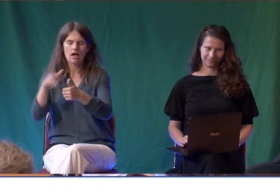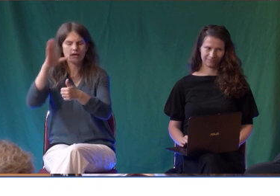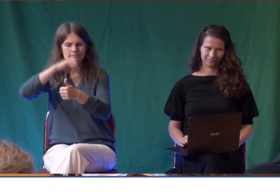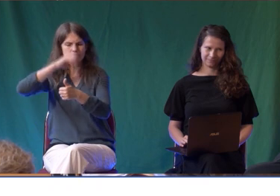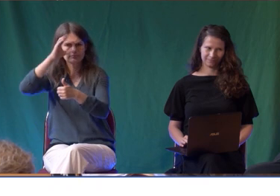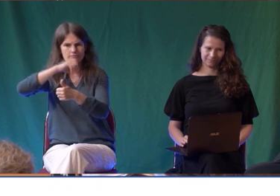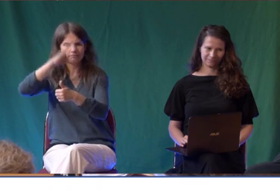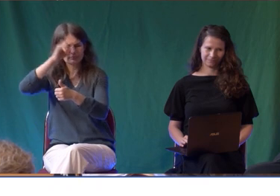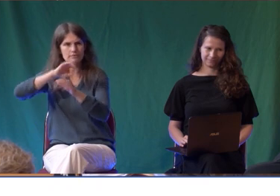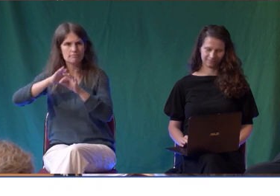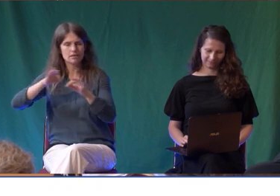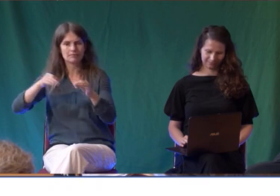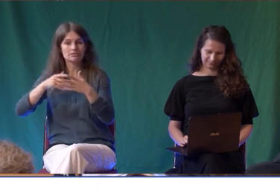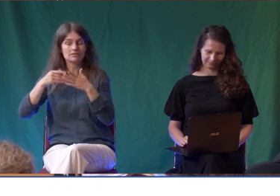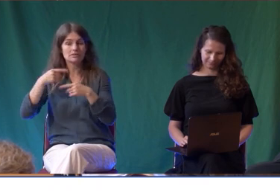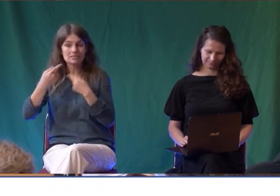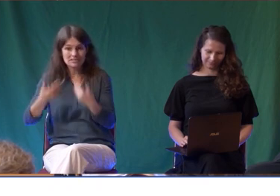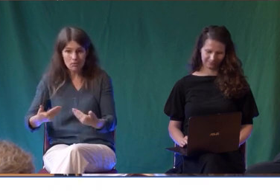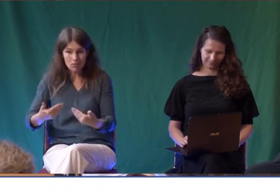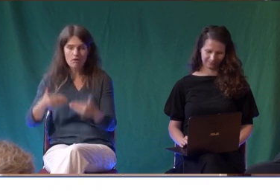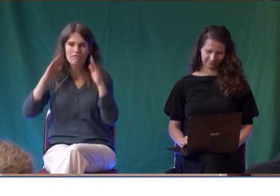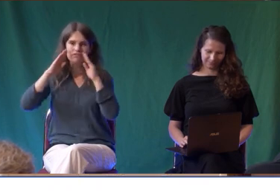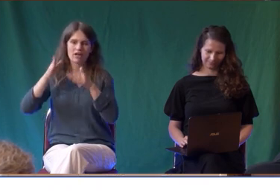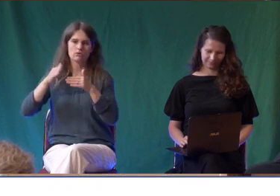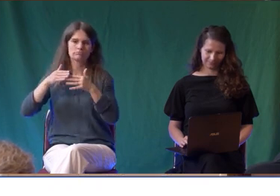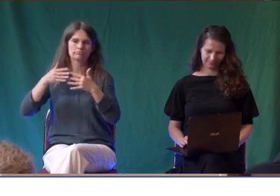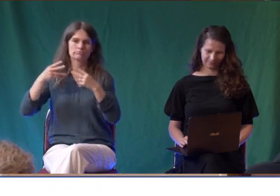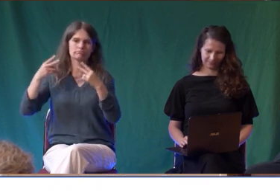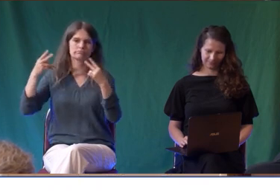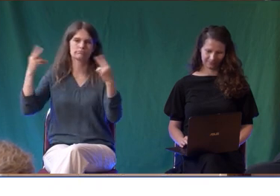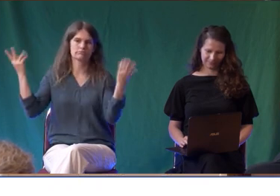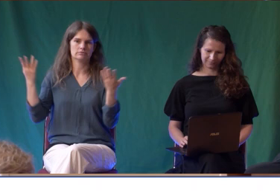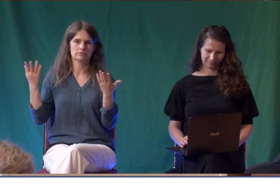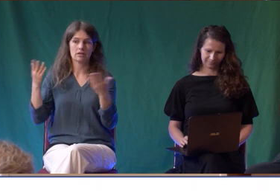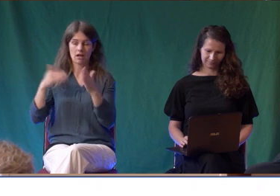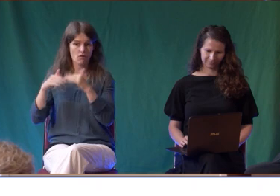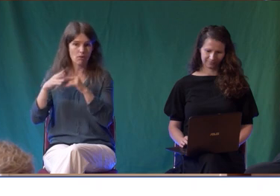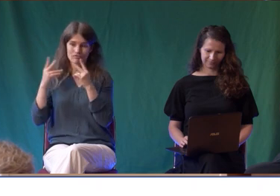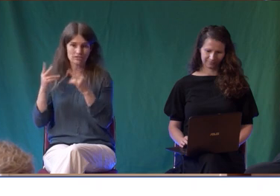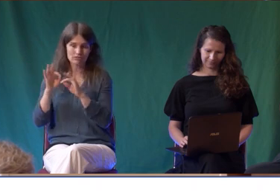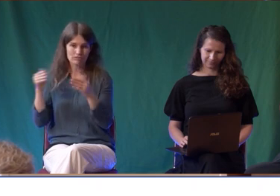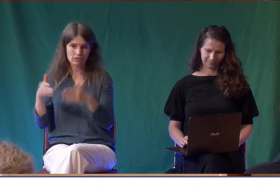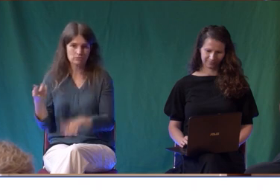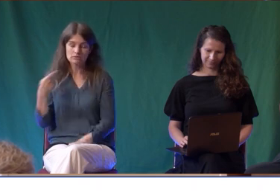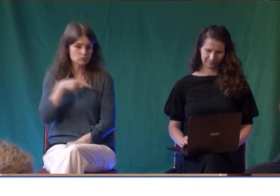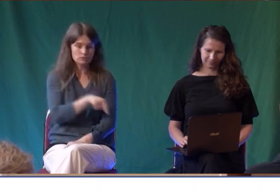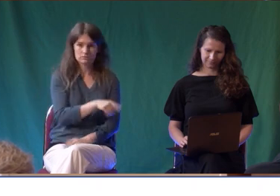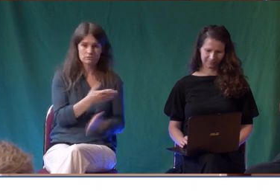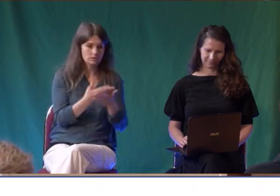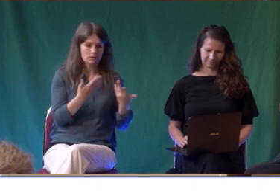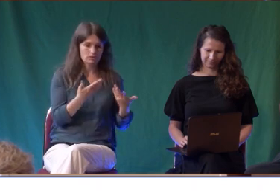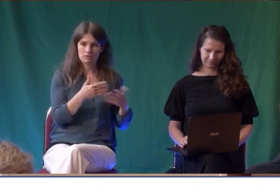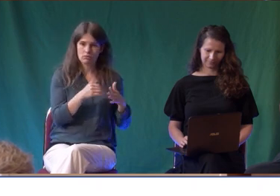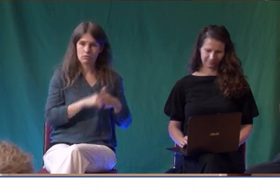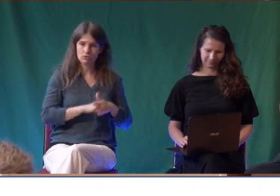können Vertrauen aufbauen und das ist besonders notwendig weil die Unterstützung für die Eltern häufig über